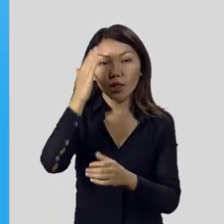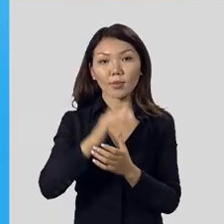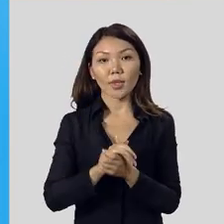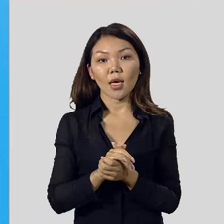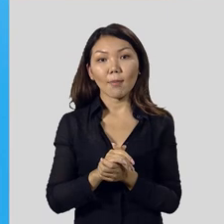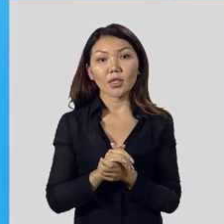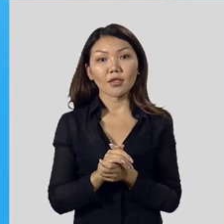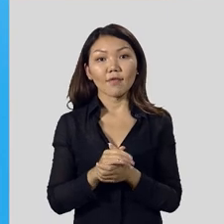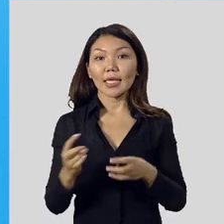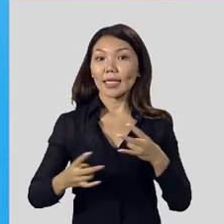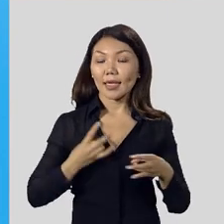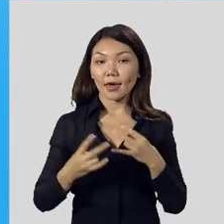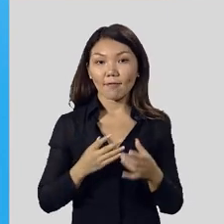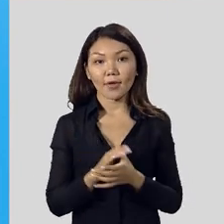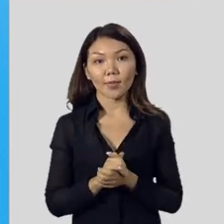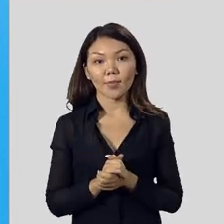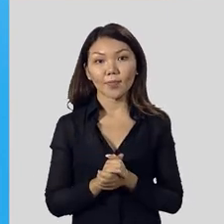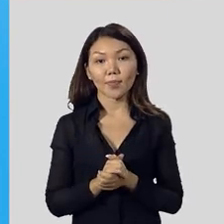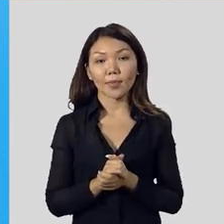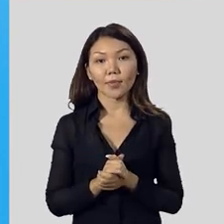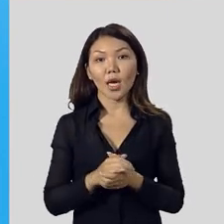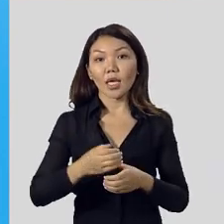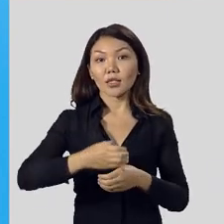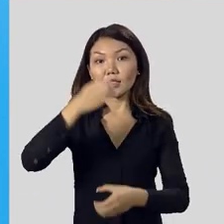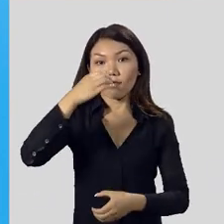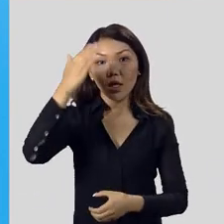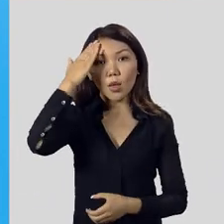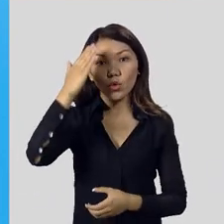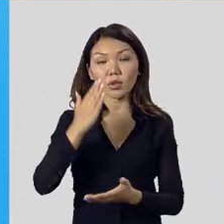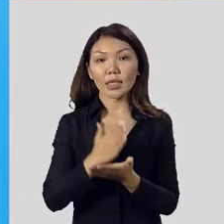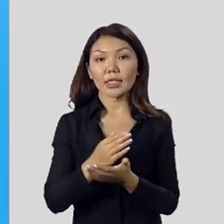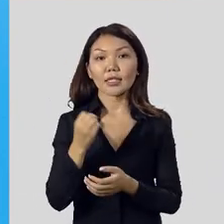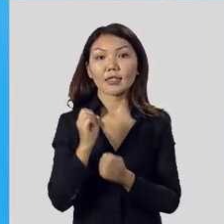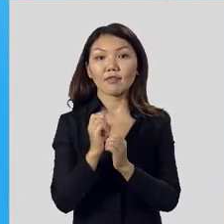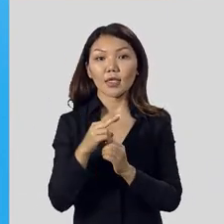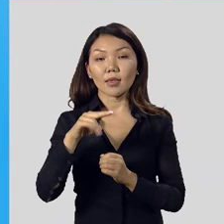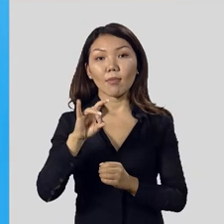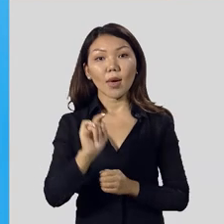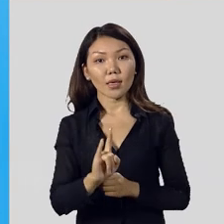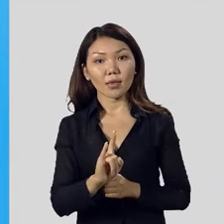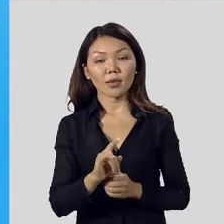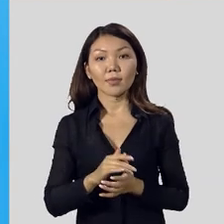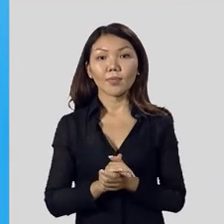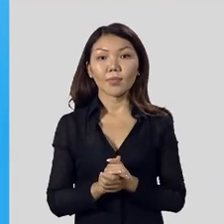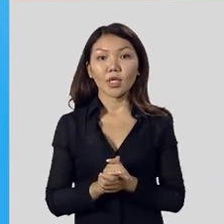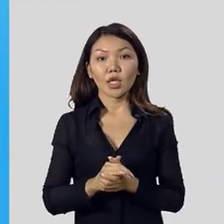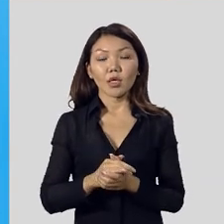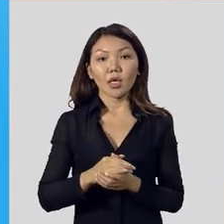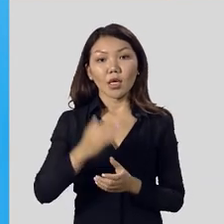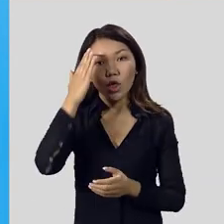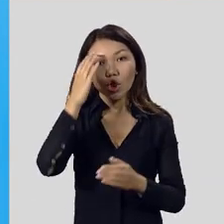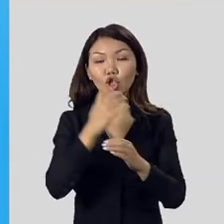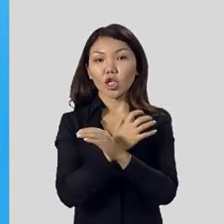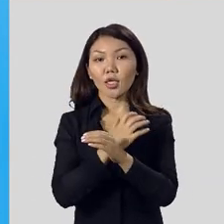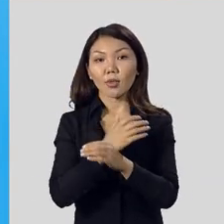нервы. От ствола мозга отходит 12 пар черепно-мозговых нервов.